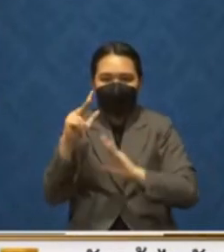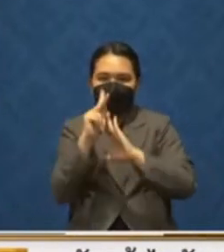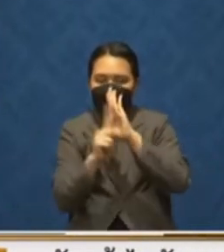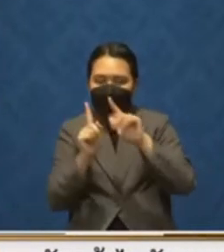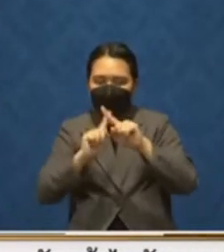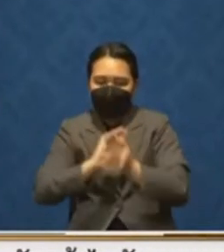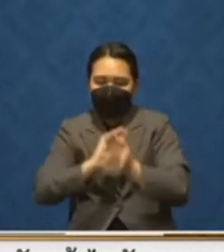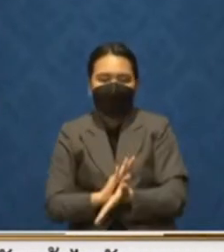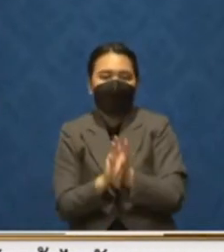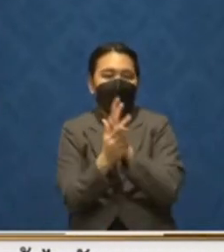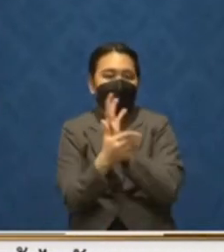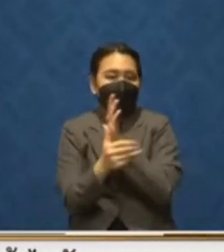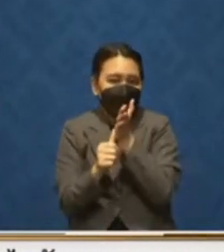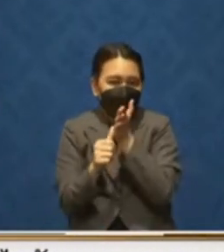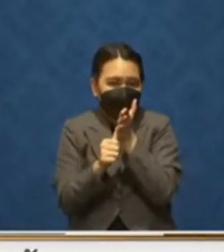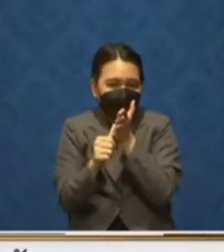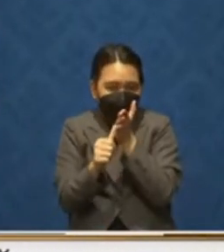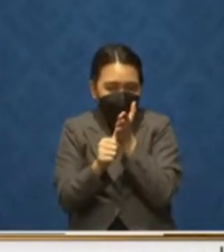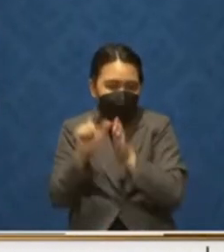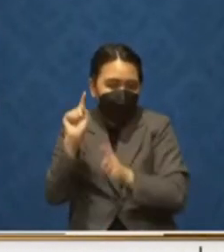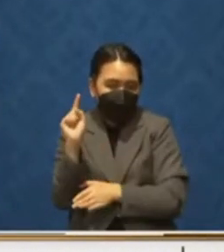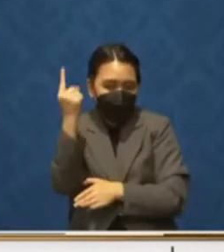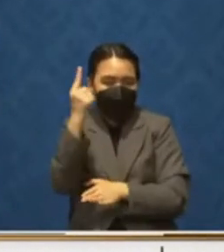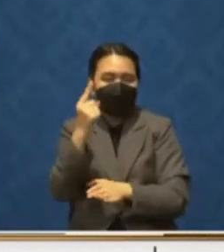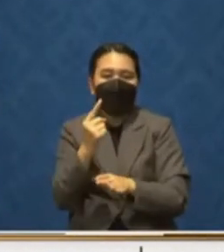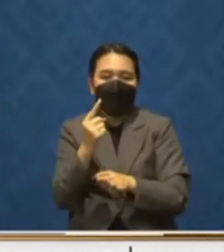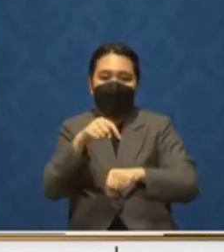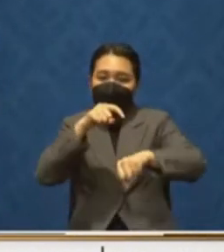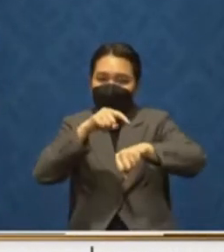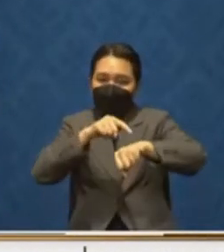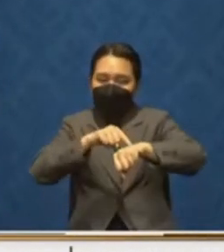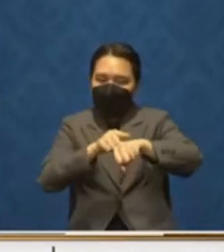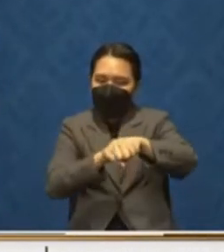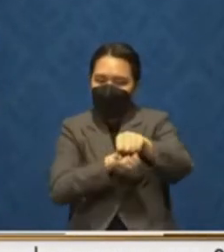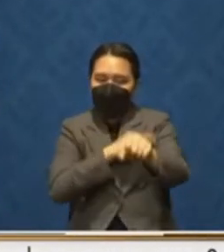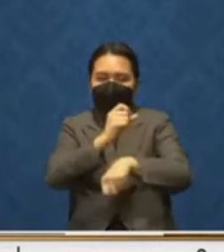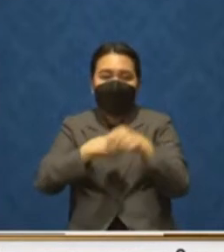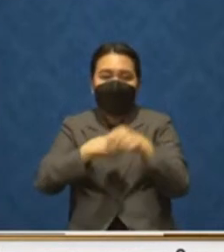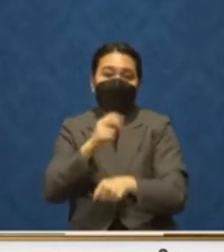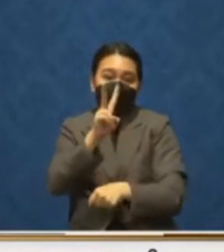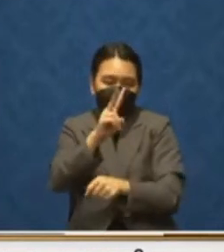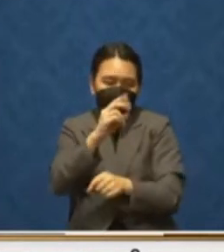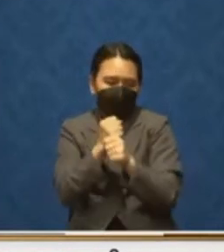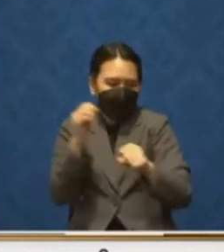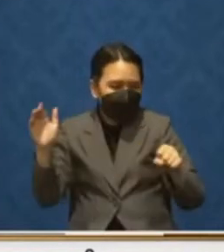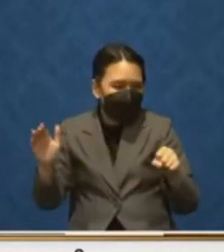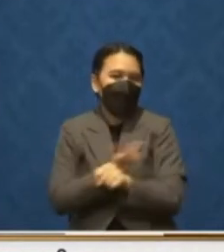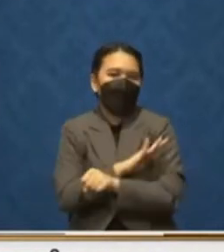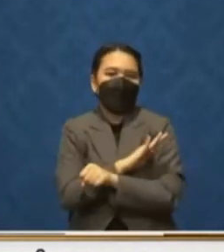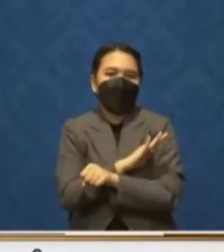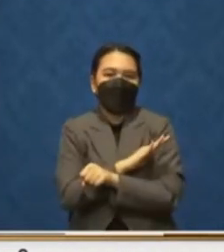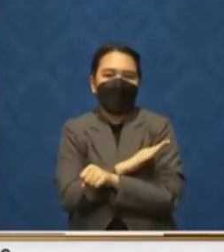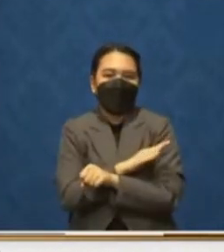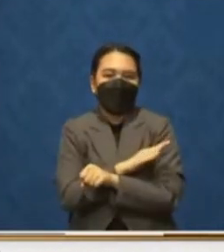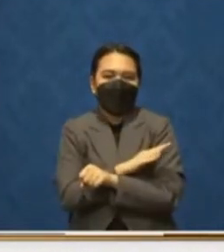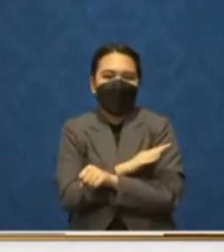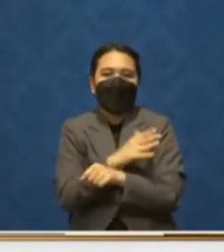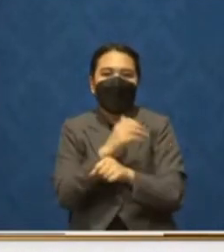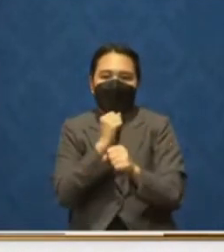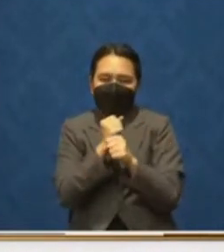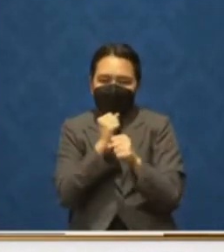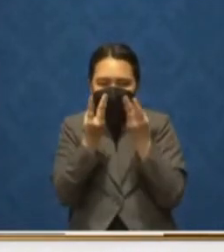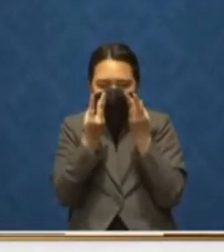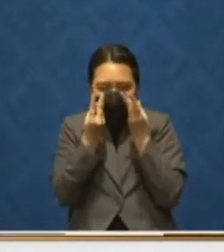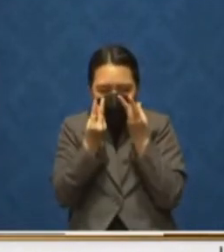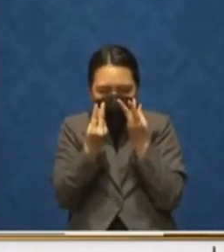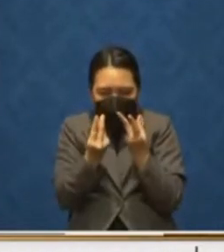ที่เกี่ยวข้องนะครับใช้เวลา 2ปีนะครับได้ทำในเรื่องนี้เต็มๆหน้าอย่างอย่างรอบคอบนะครับ